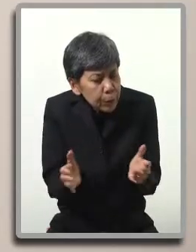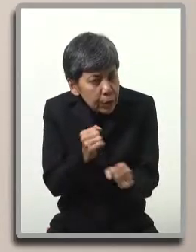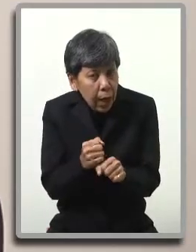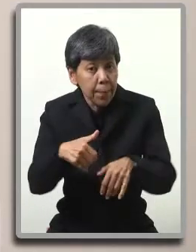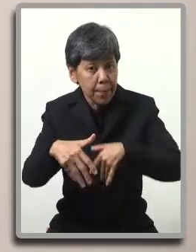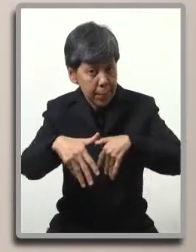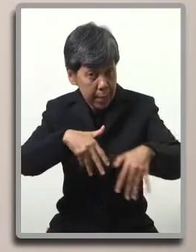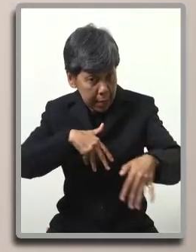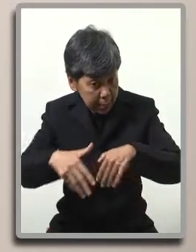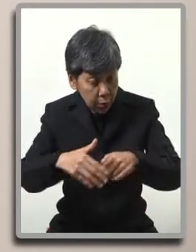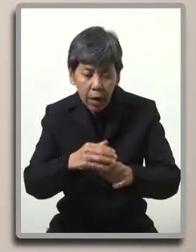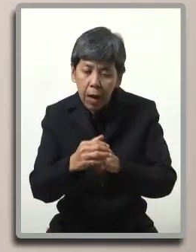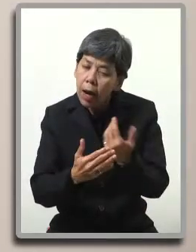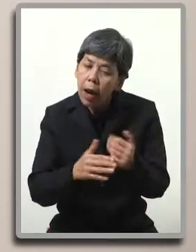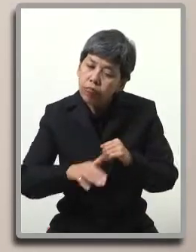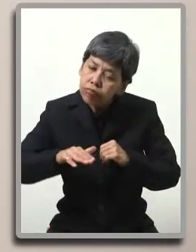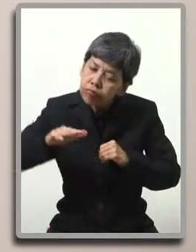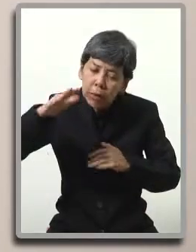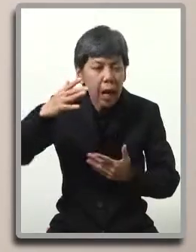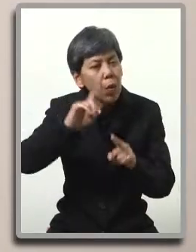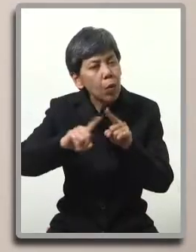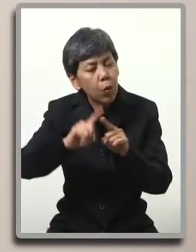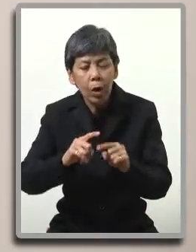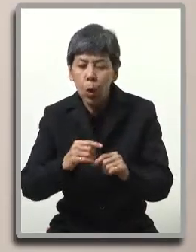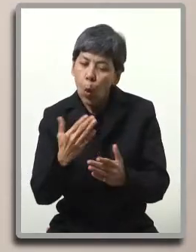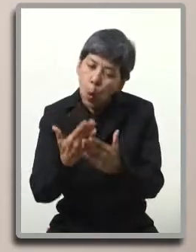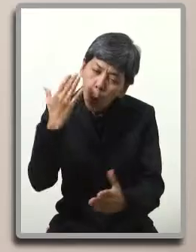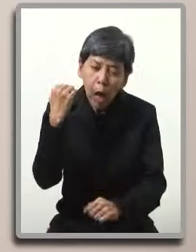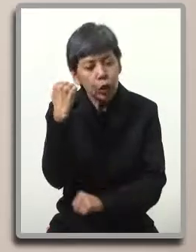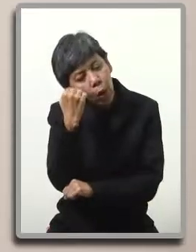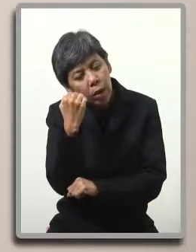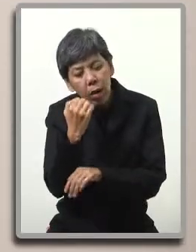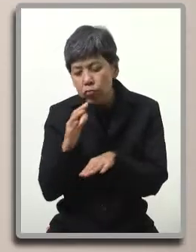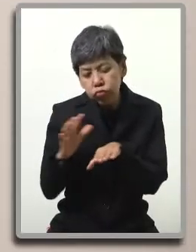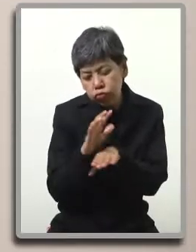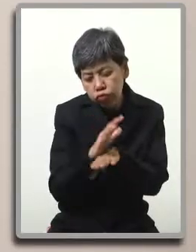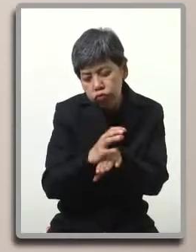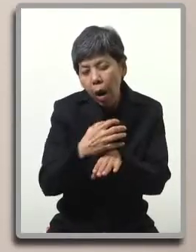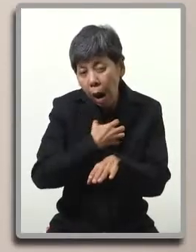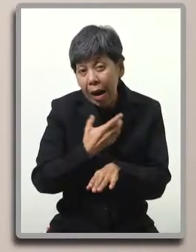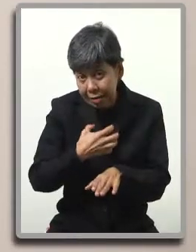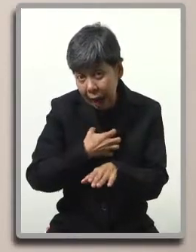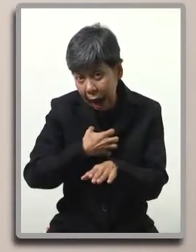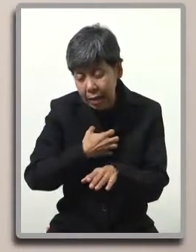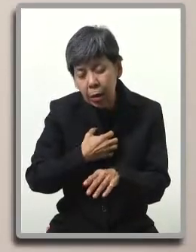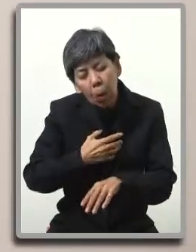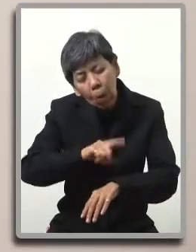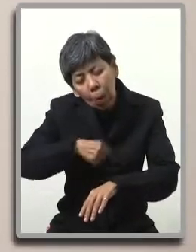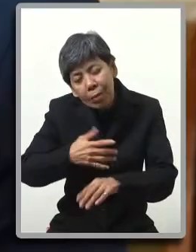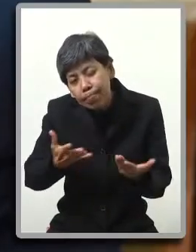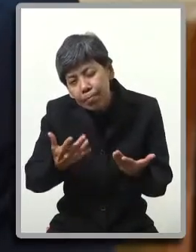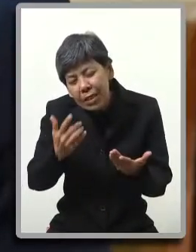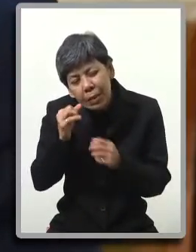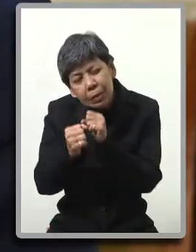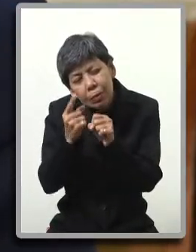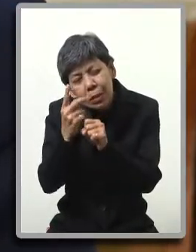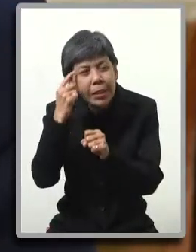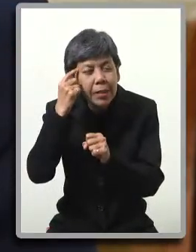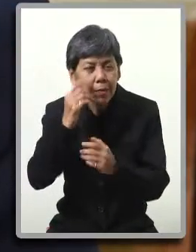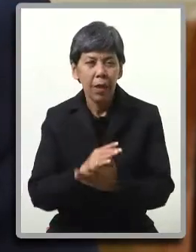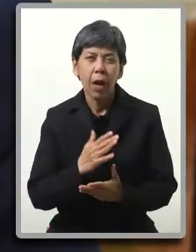ประชาชนทุกชนชั้นเนี่ยแฮปปี้ที่จะออกมาใช้รถเมล์ ใช่ครับ ใช้เวลาสักเท่าไหร่ครับ ผมคิดว่